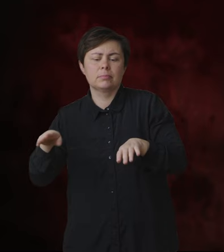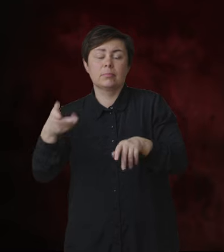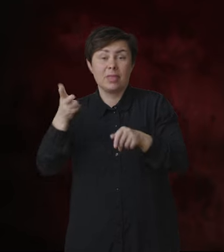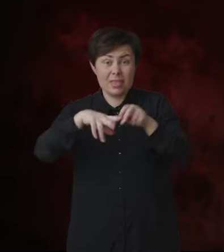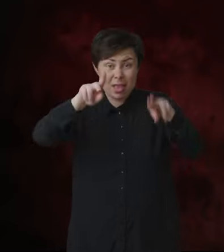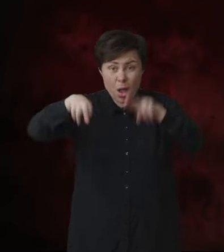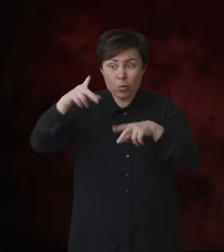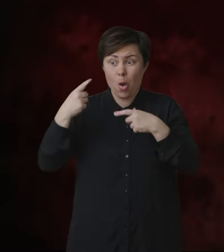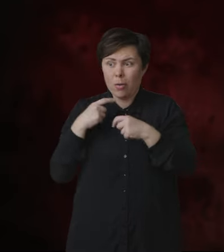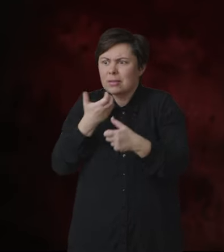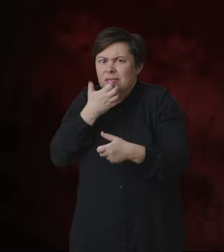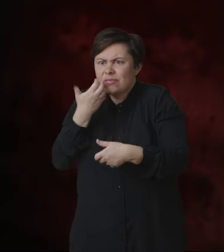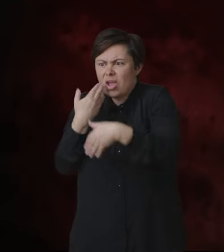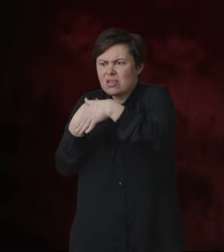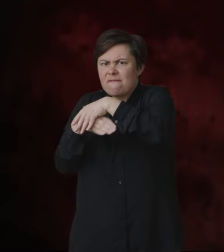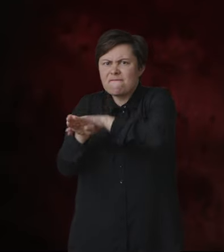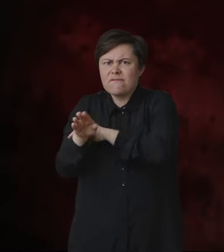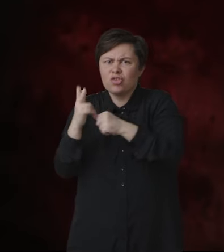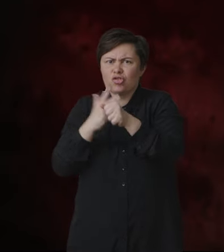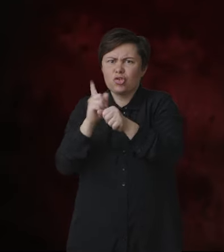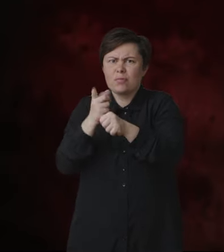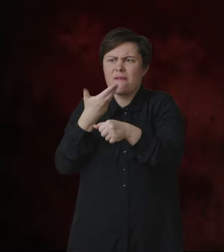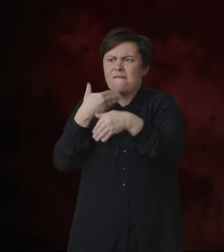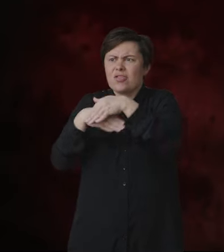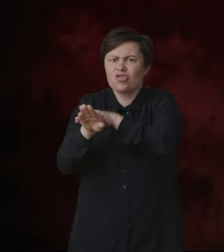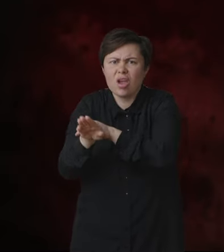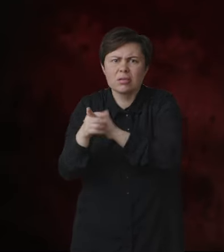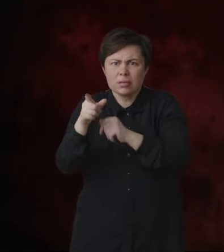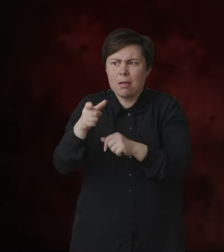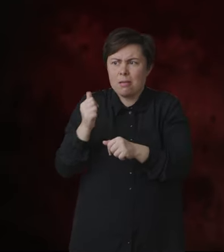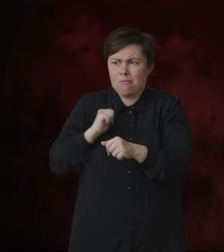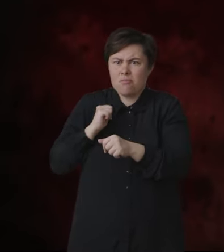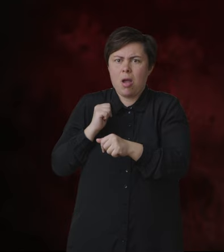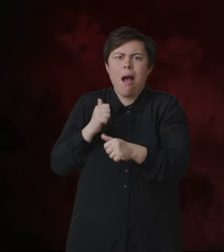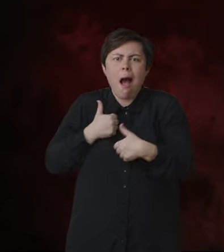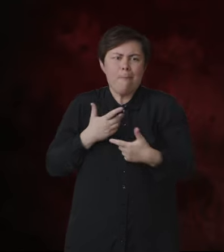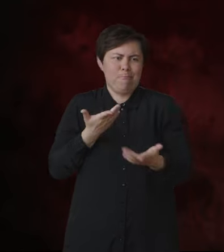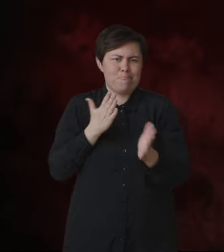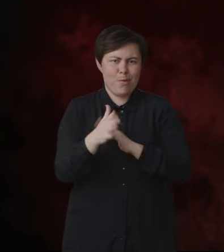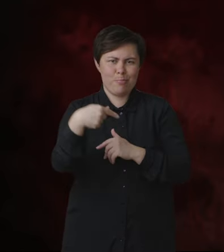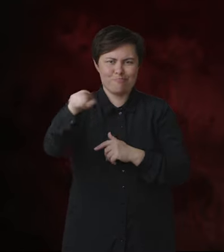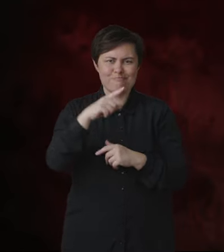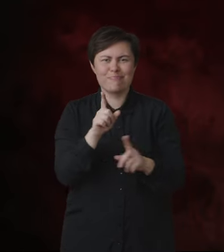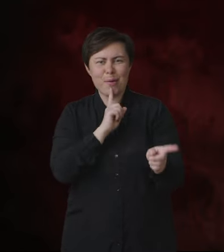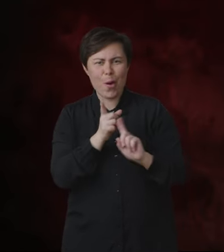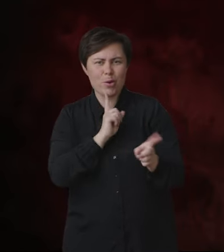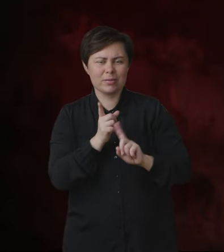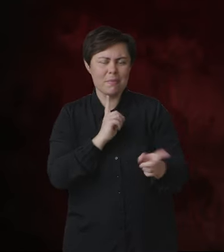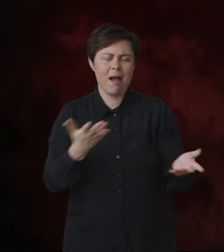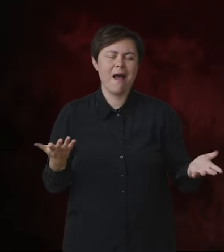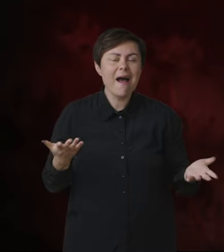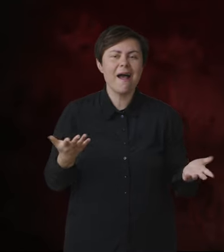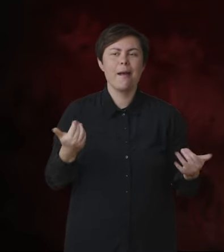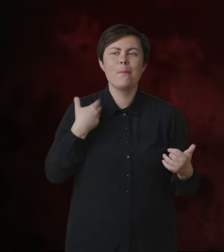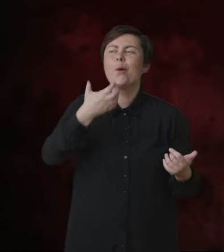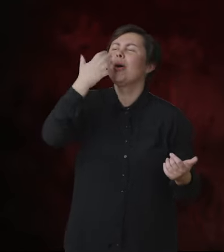nawet wcześniej wychodziły co najmniej pół godziny przed odjazdem pociągu, tylko dlatego, żeby sobie porozmawiać. Jak